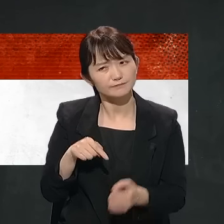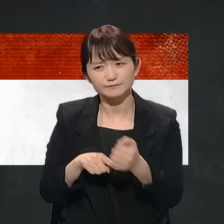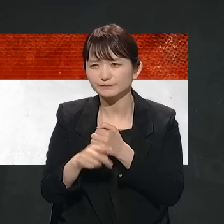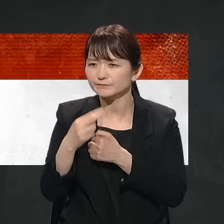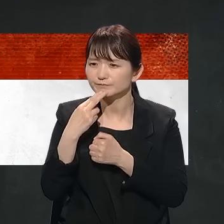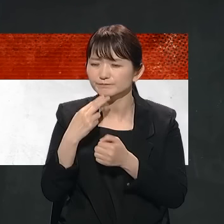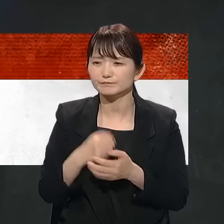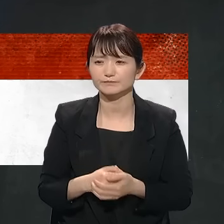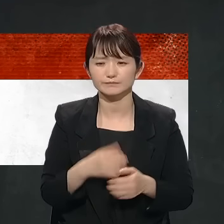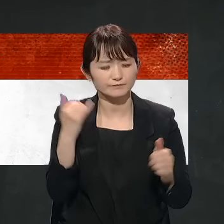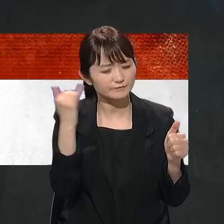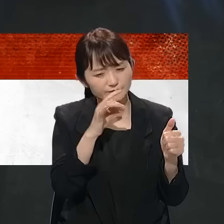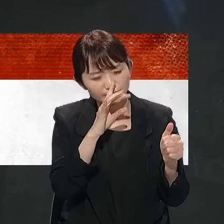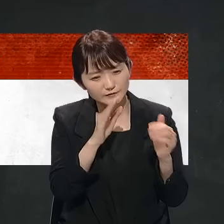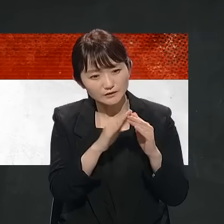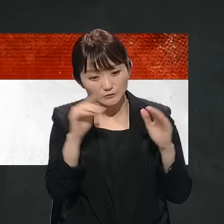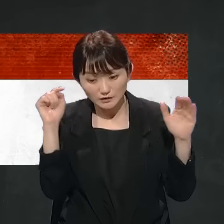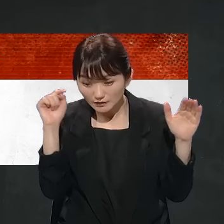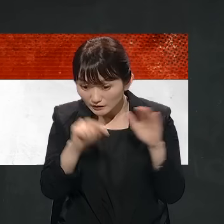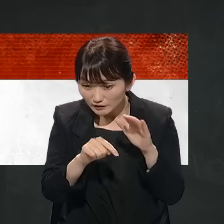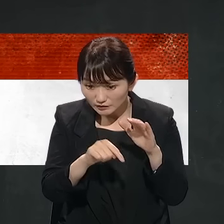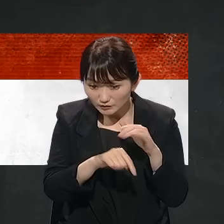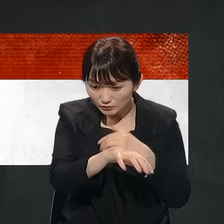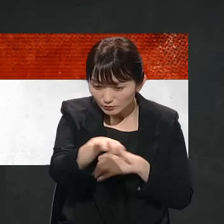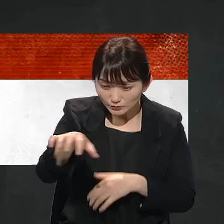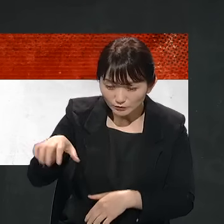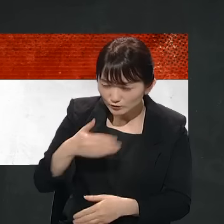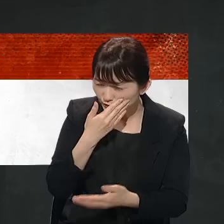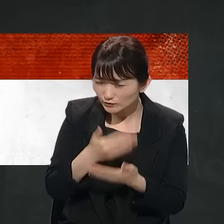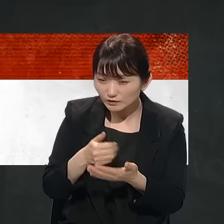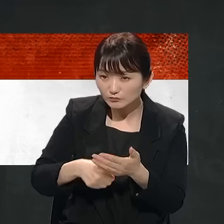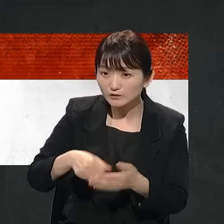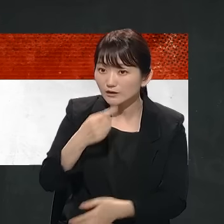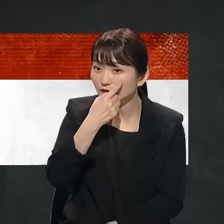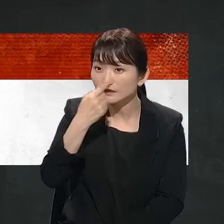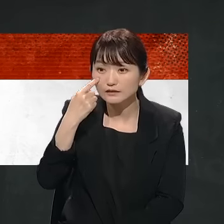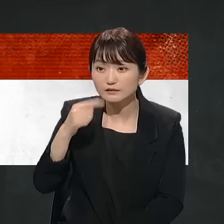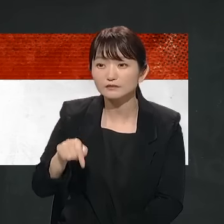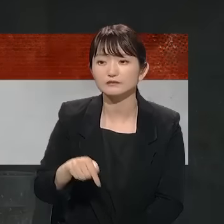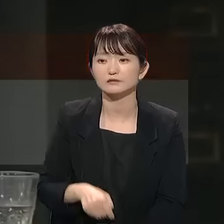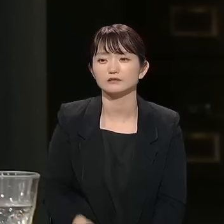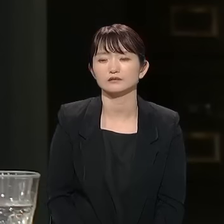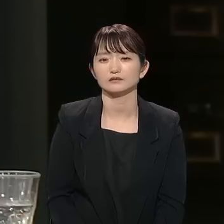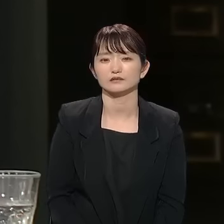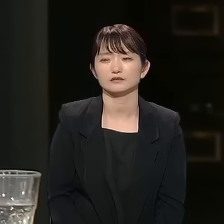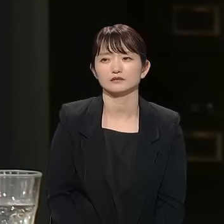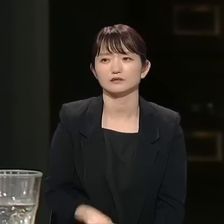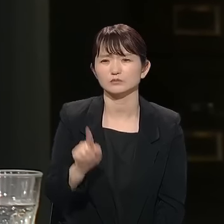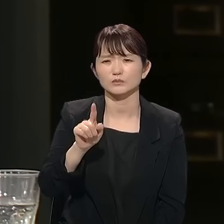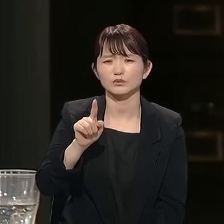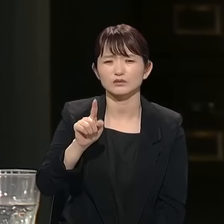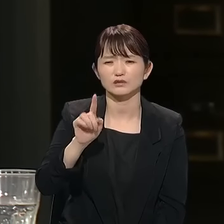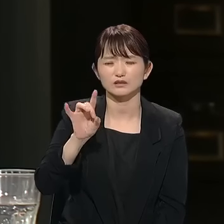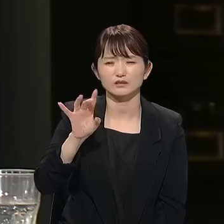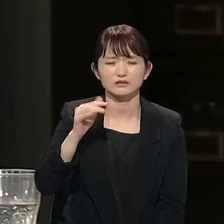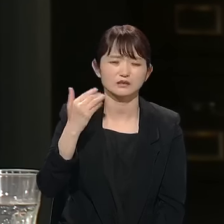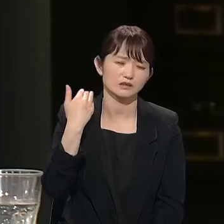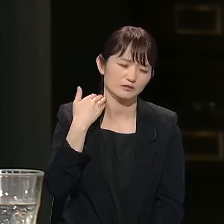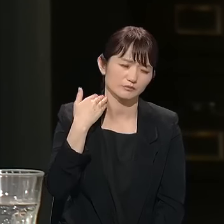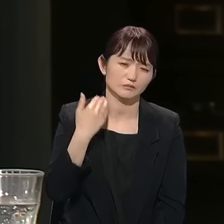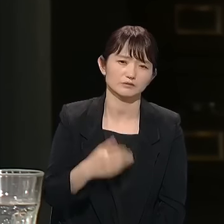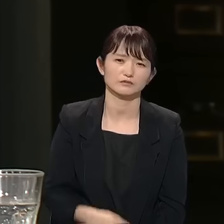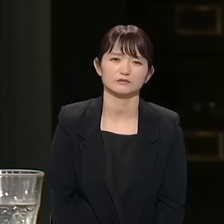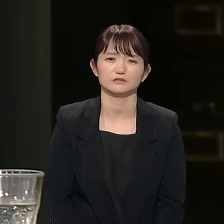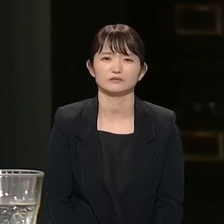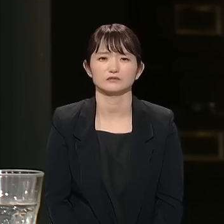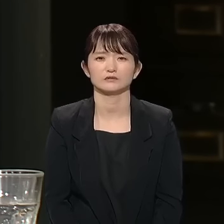해갖고 이제 집으로 오자마자 이제 제 기준표를 바로 확인을 했죠. 딱 안 보이더라고 오자마자 이제. 왜 슬픈 예감은 틀린 적이 없을까요?